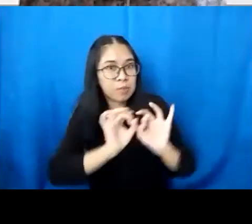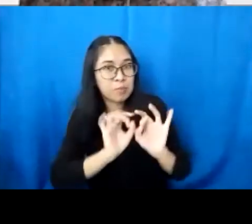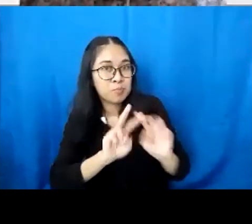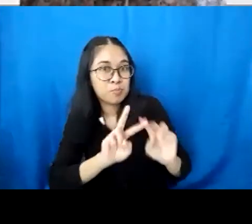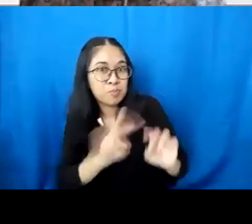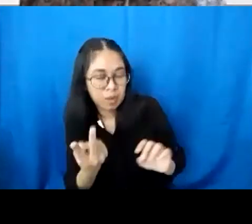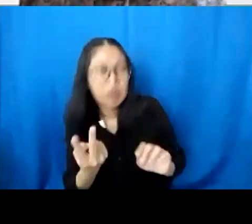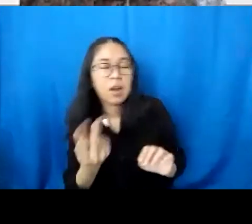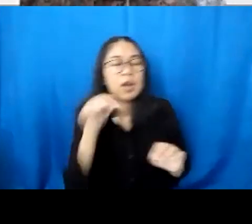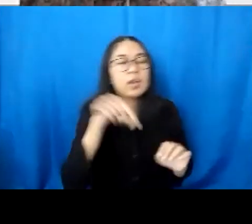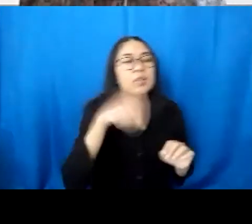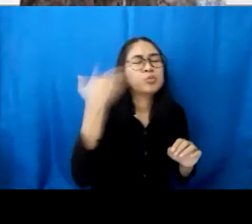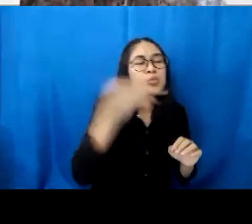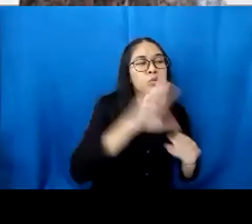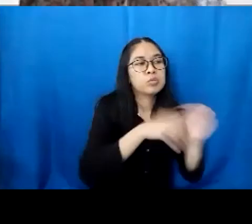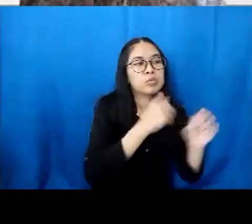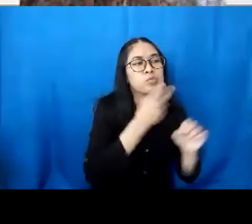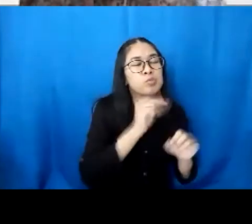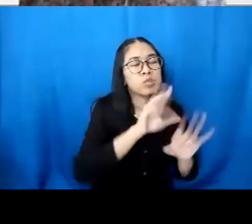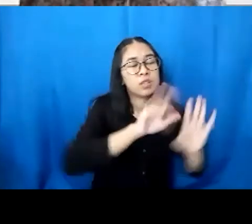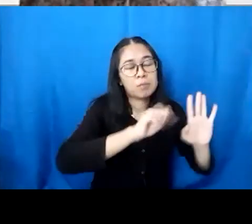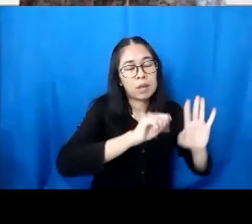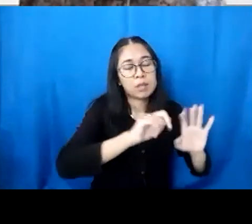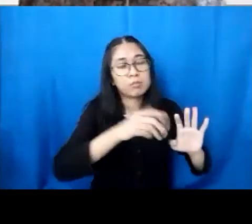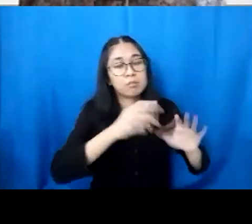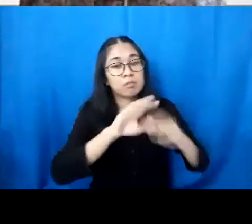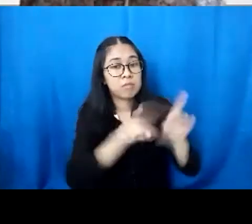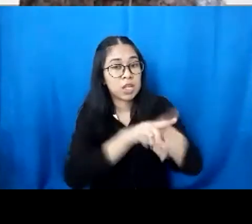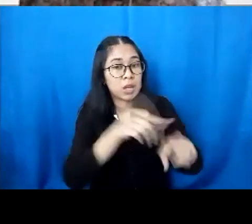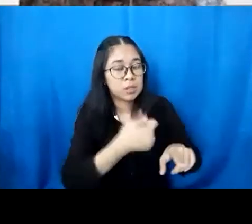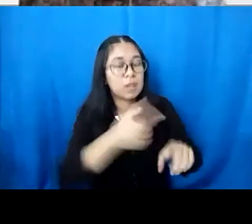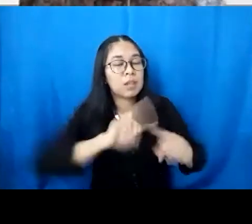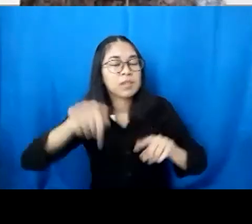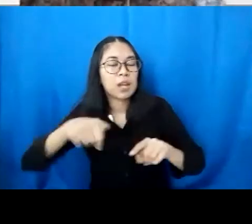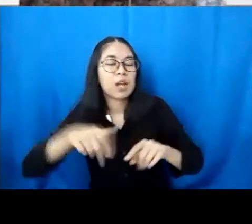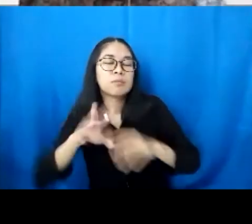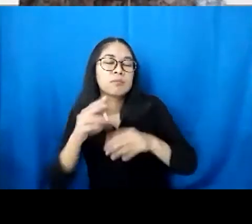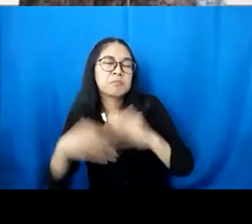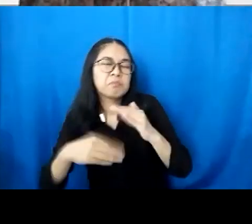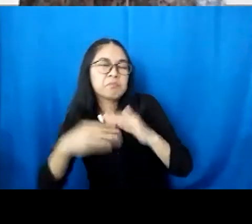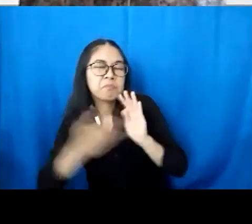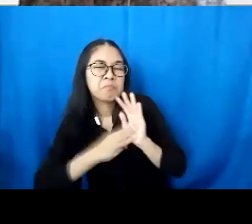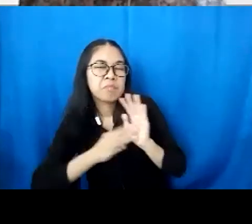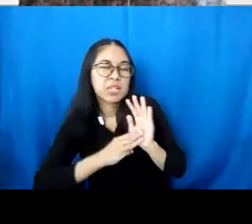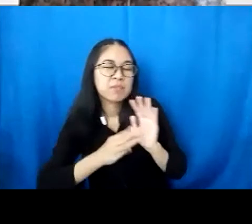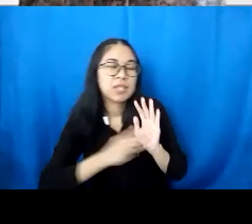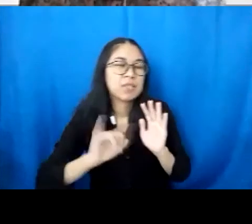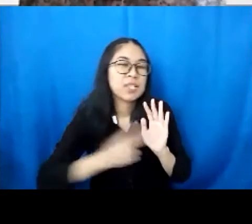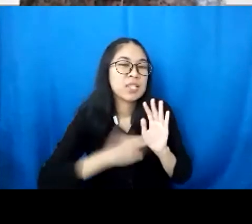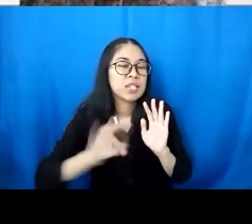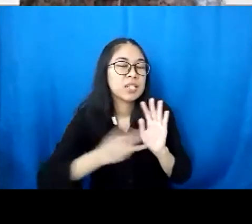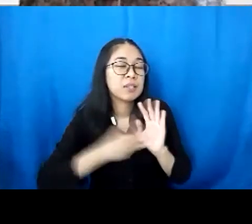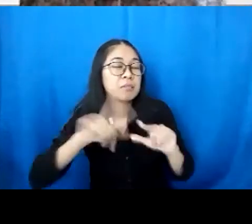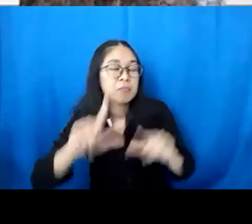Ini adalah upaya-upaya secara sistematis dari aspek regulasi, dari aspek program, dan kaitannya juga pasti dengan